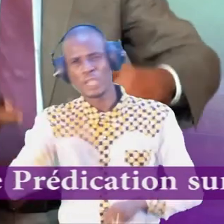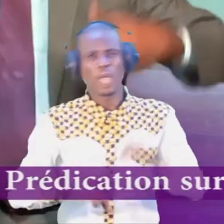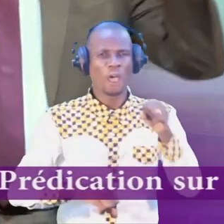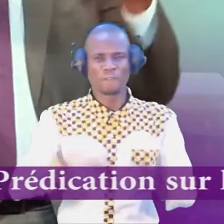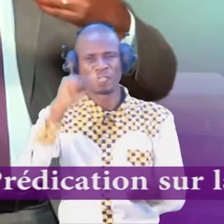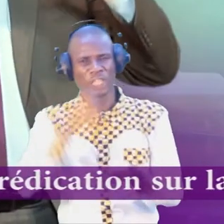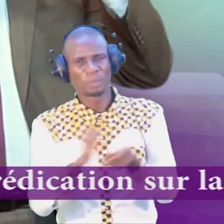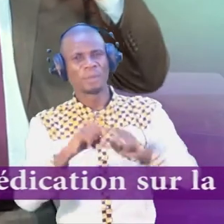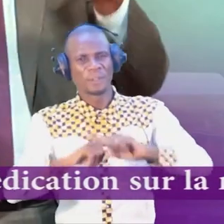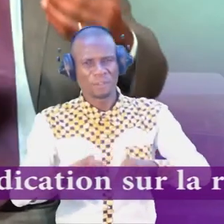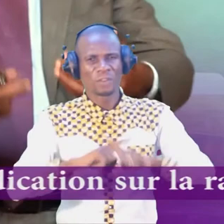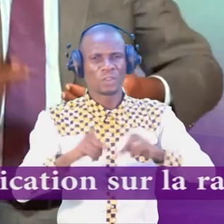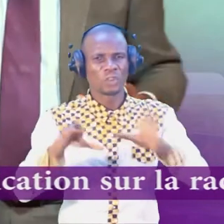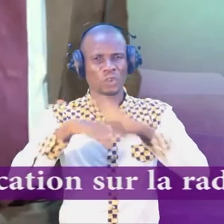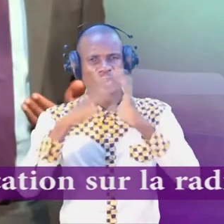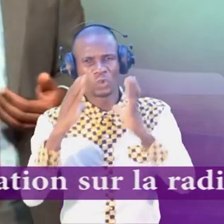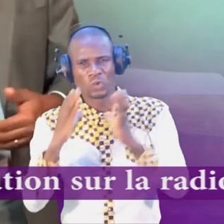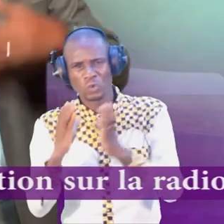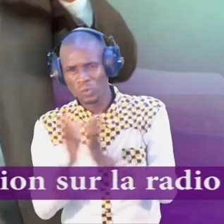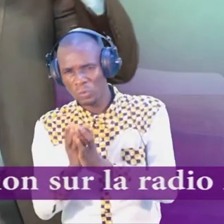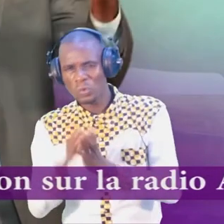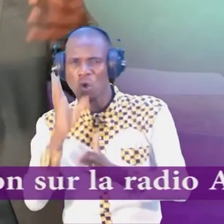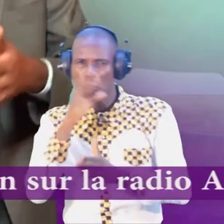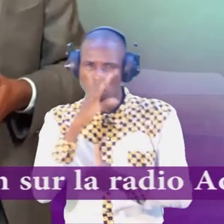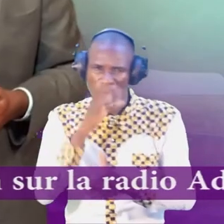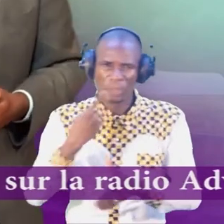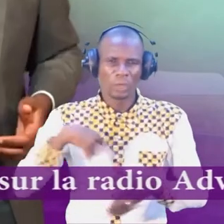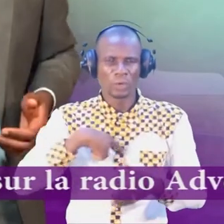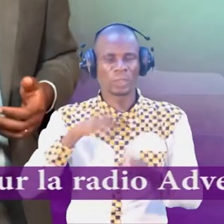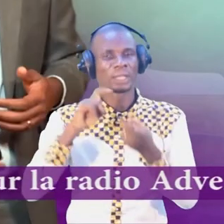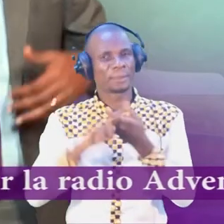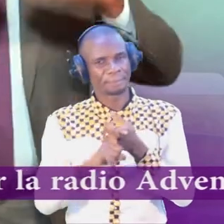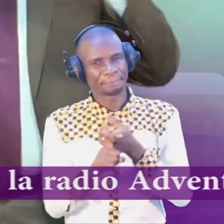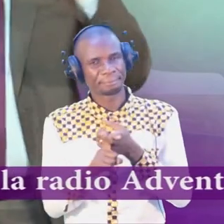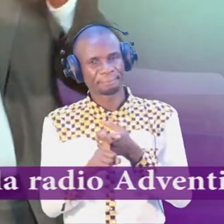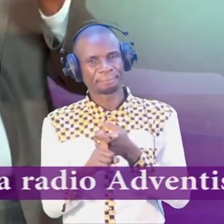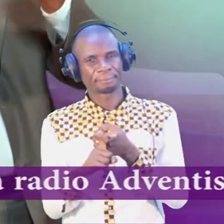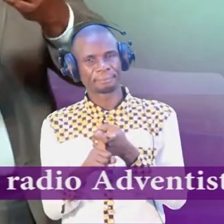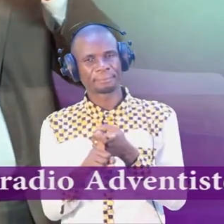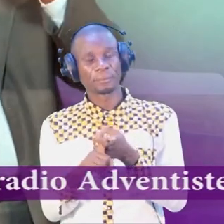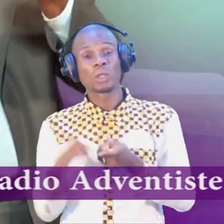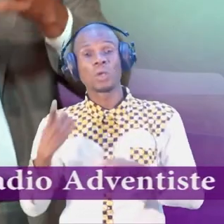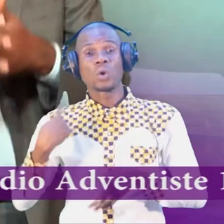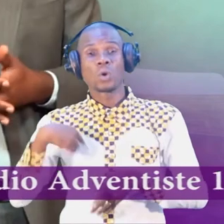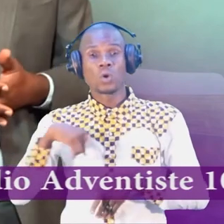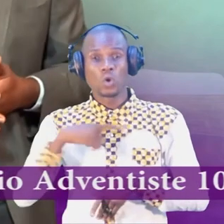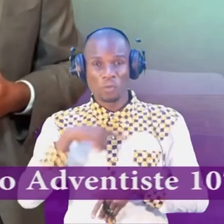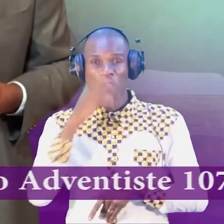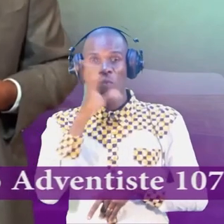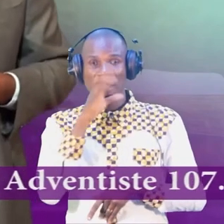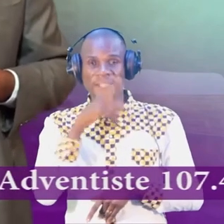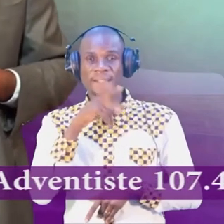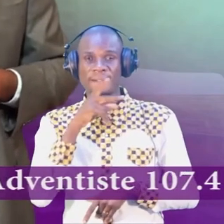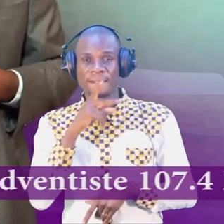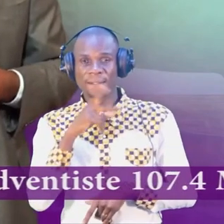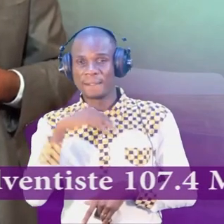se placer ushuhuda ya uongo kuhusu mambo yoyote namna yote ya kuweza kuharibu